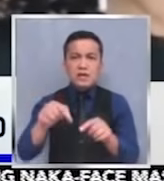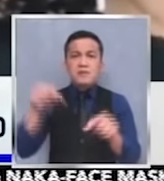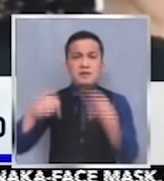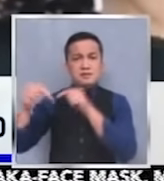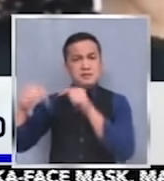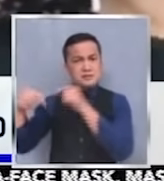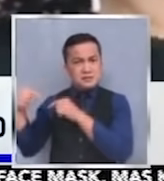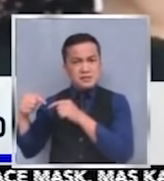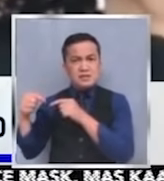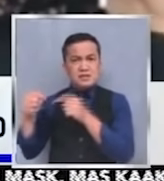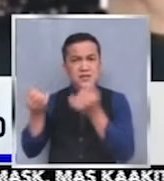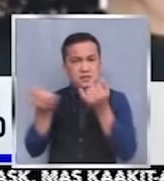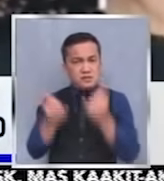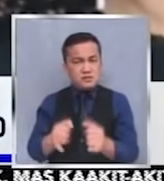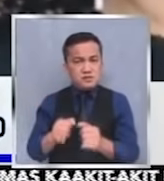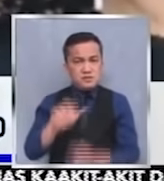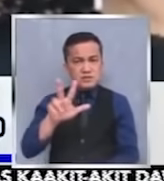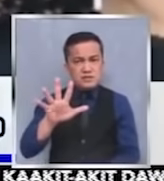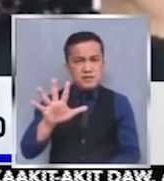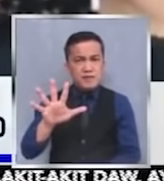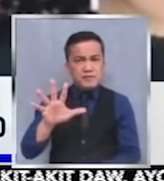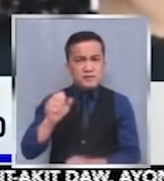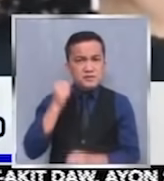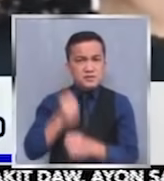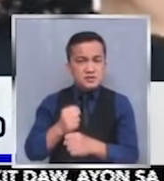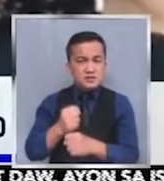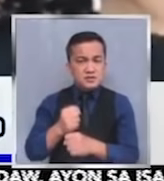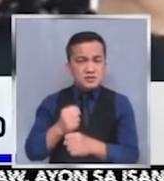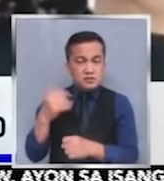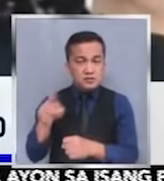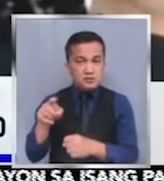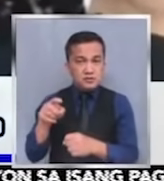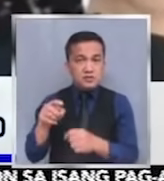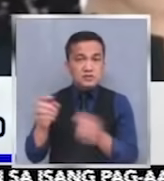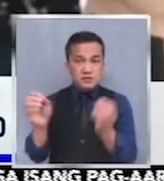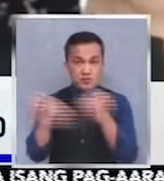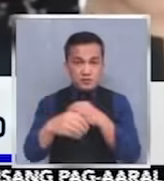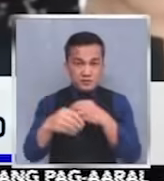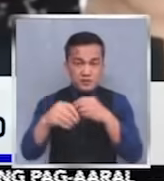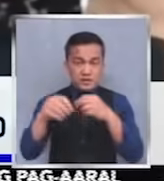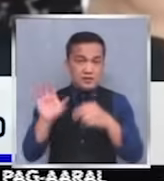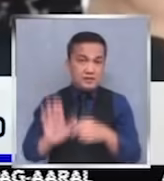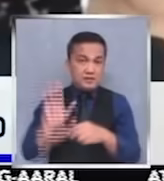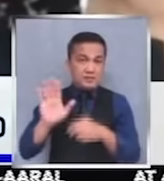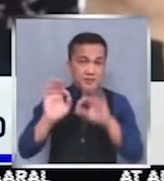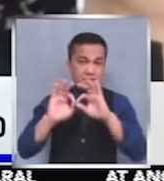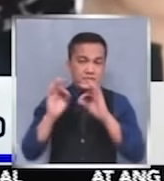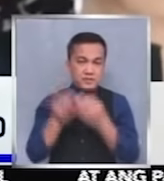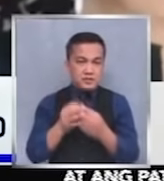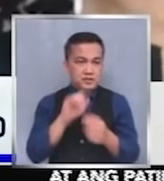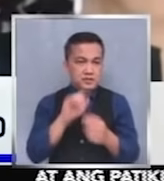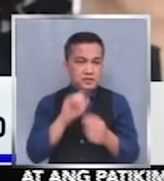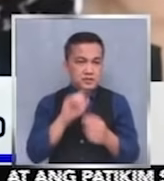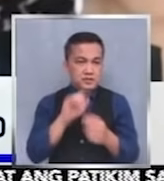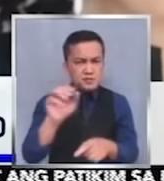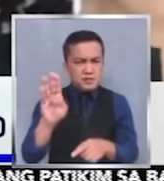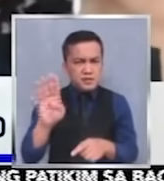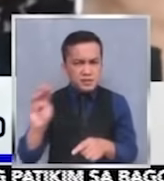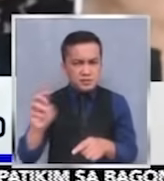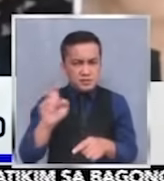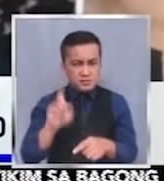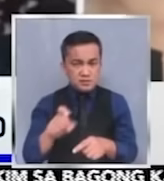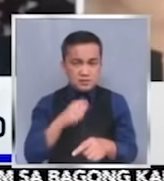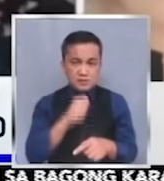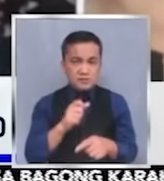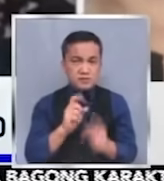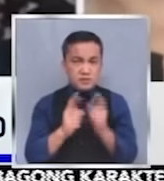issue 35 years ago o yung panahong nasa Malacanang ang kanyang pamilya. Tanong kay Marcos, hindi raw ba dapat pag-usapan ang natura mga